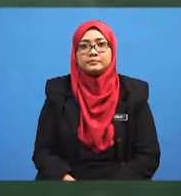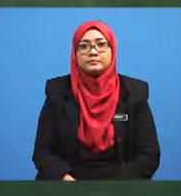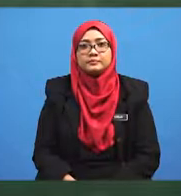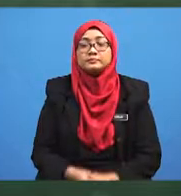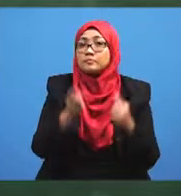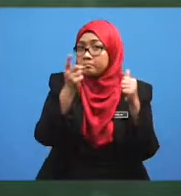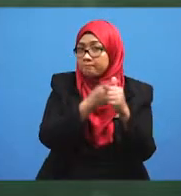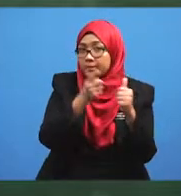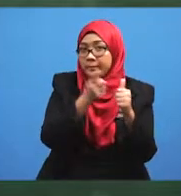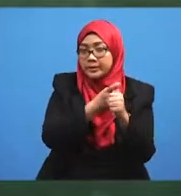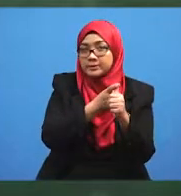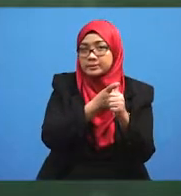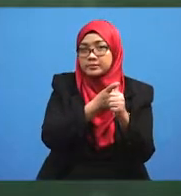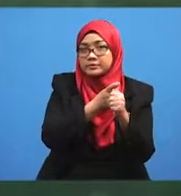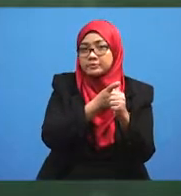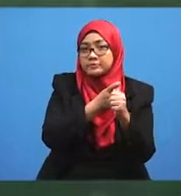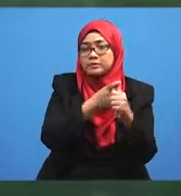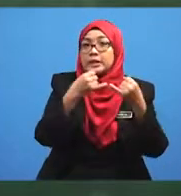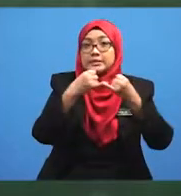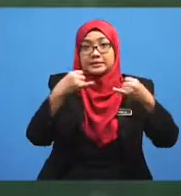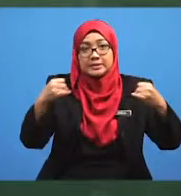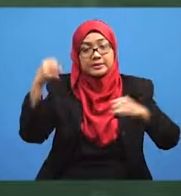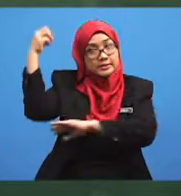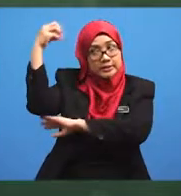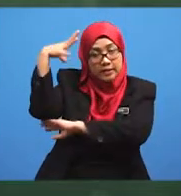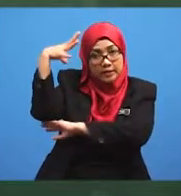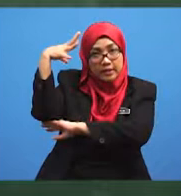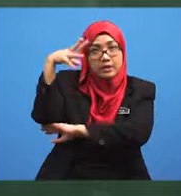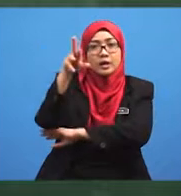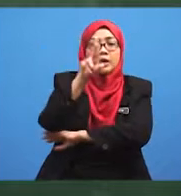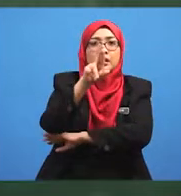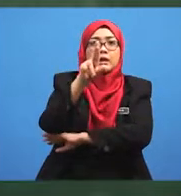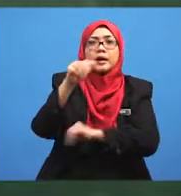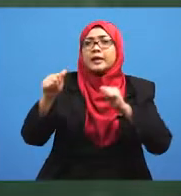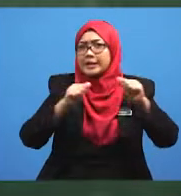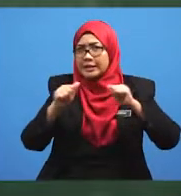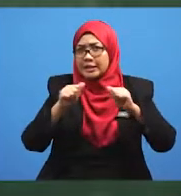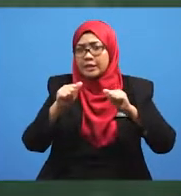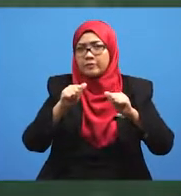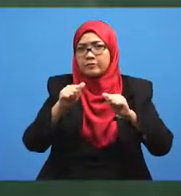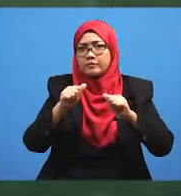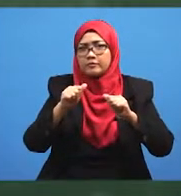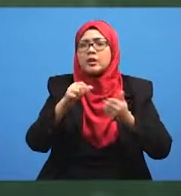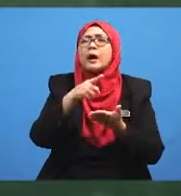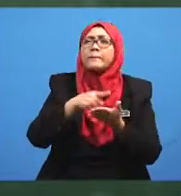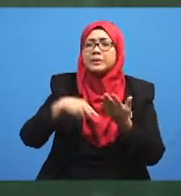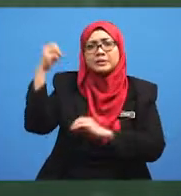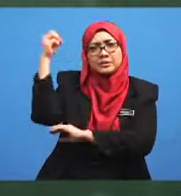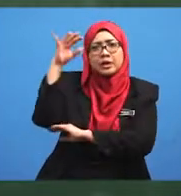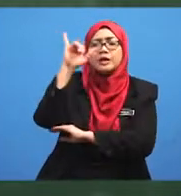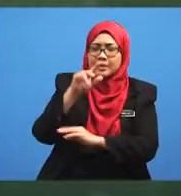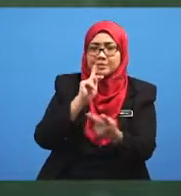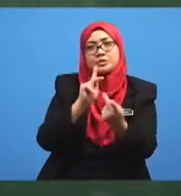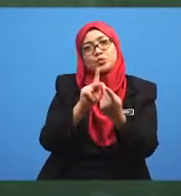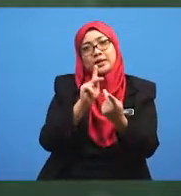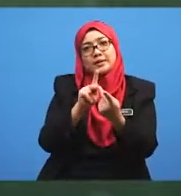Yang pertama, jenis sinaran radioaktif yang digunakan. Apakah sinaran yang sesuai?